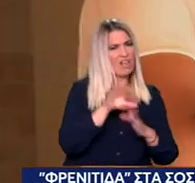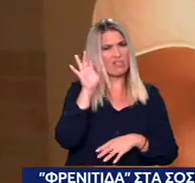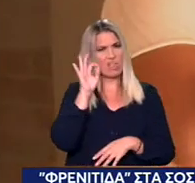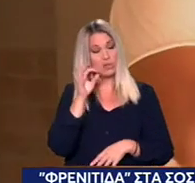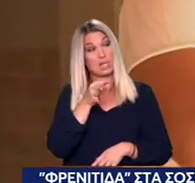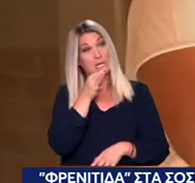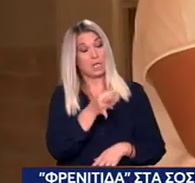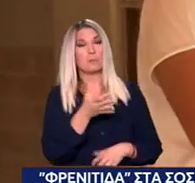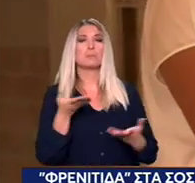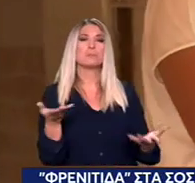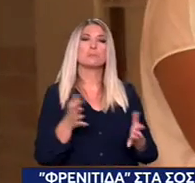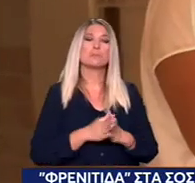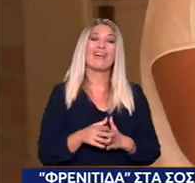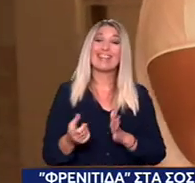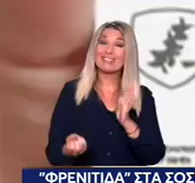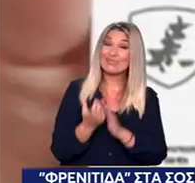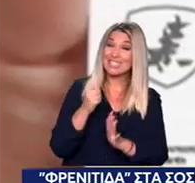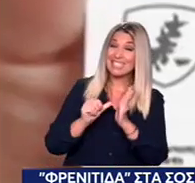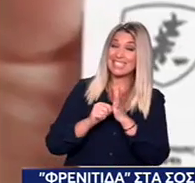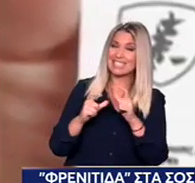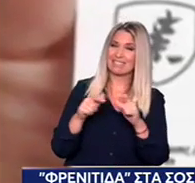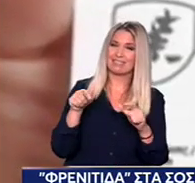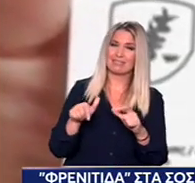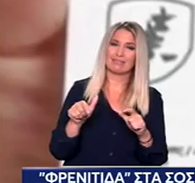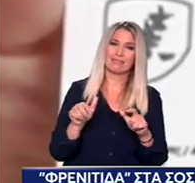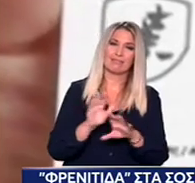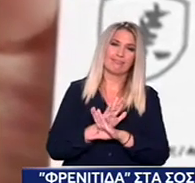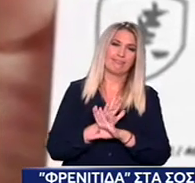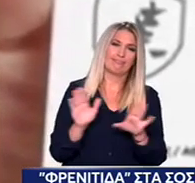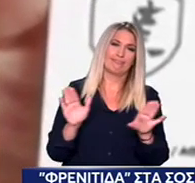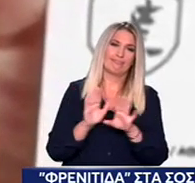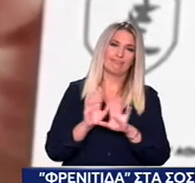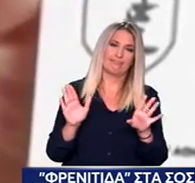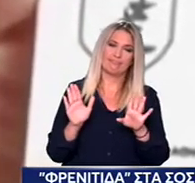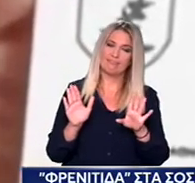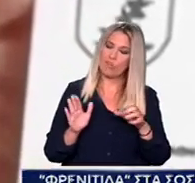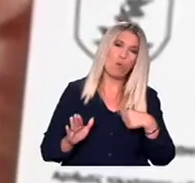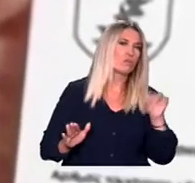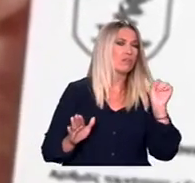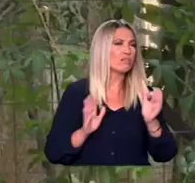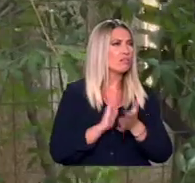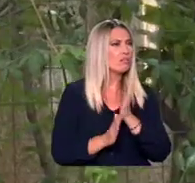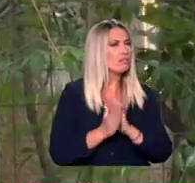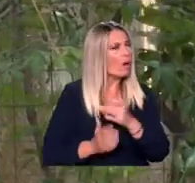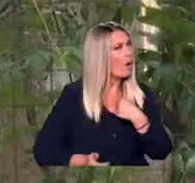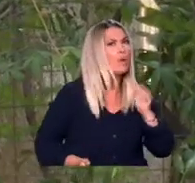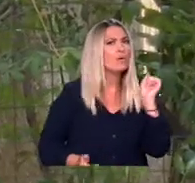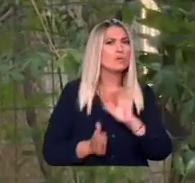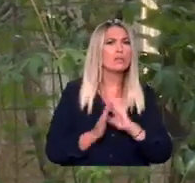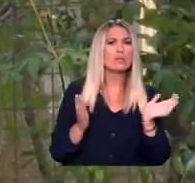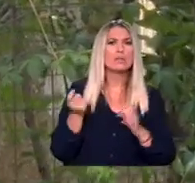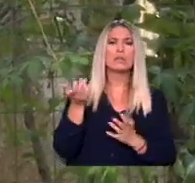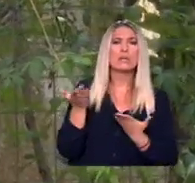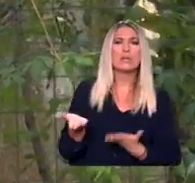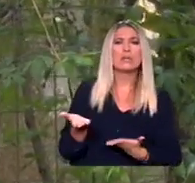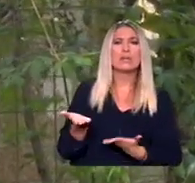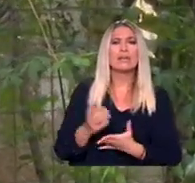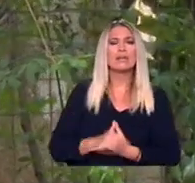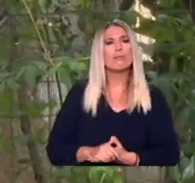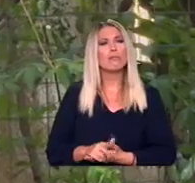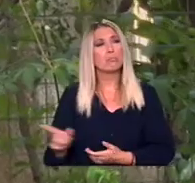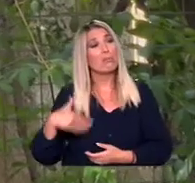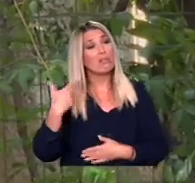πως η εναντίωση στις νέες ταυτότητες είναι το νέο όχι του έθνους. Να πούμε το νέο όχι του έθνους. Και πόσο μάλλον όταν θα σου